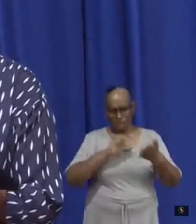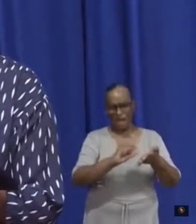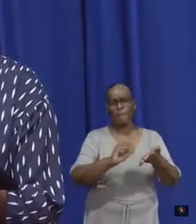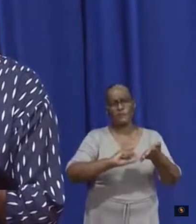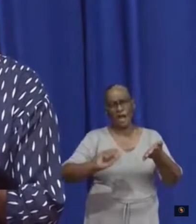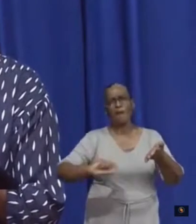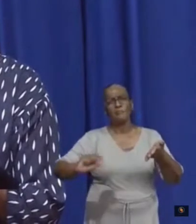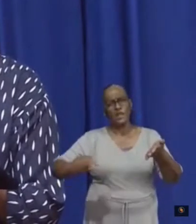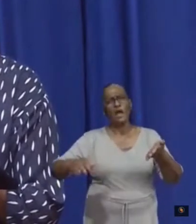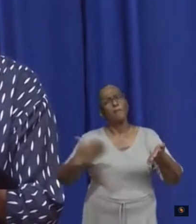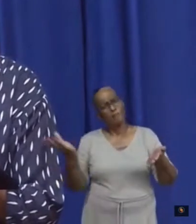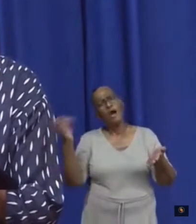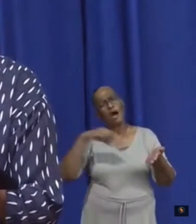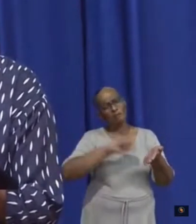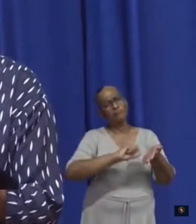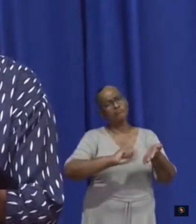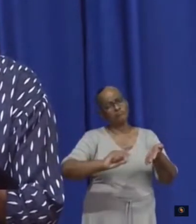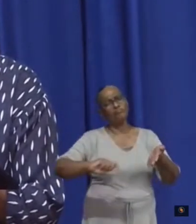door